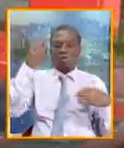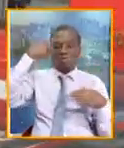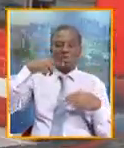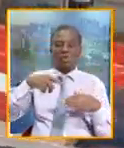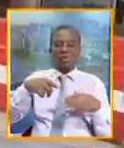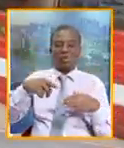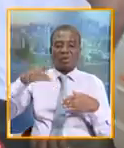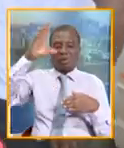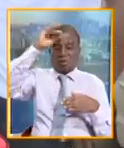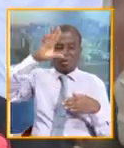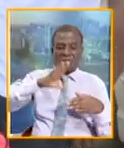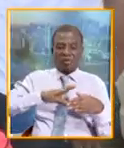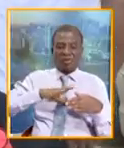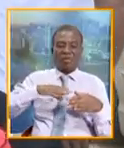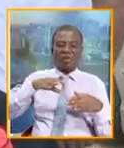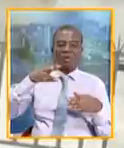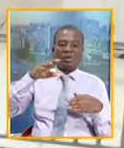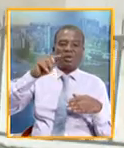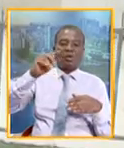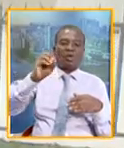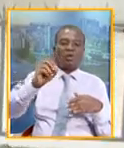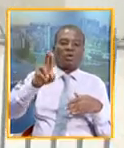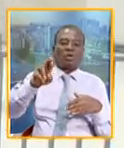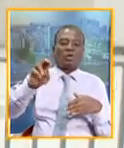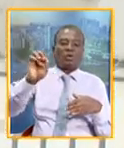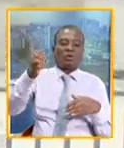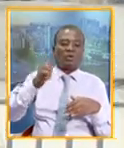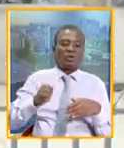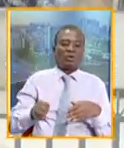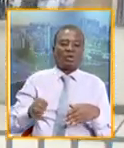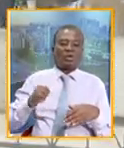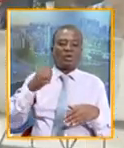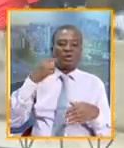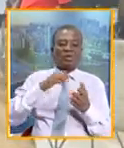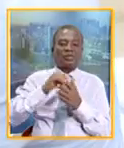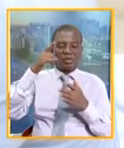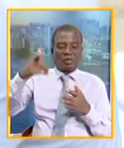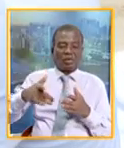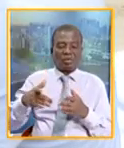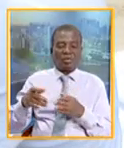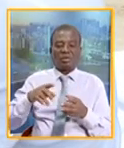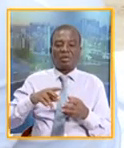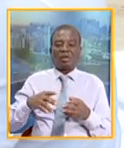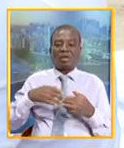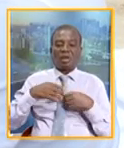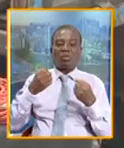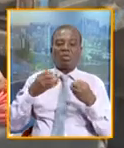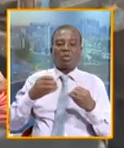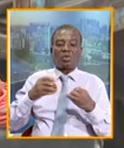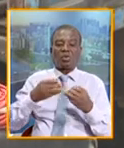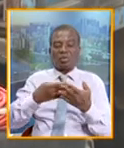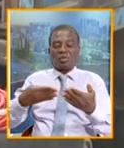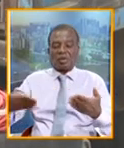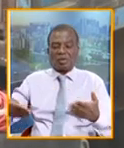Touré, dit Touré BTS et ses employés. Ce célèbre disquaire qui s'est reconverti dans la location de matériel, de sonorisation et